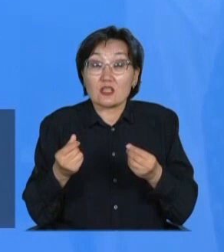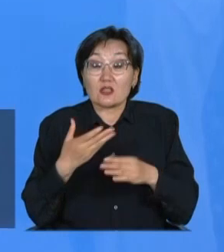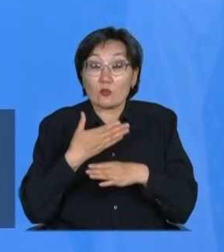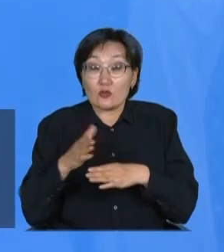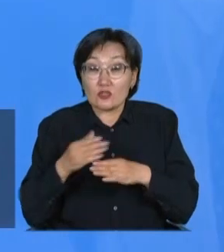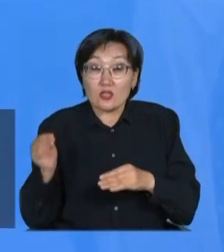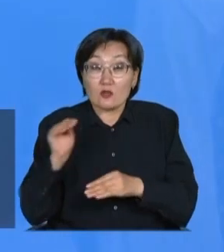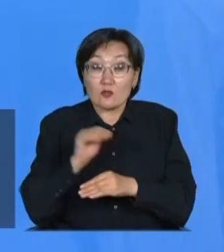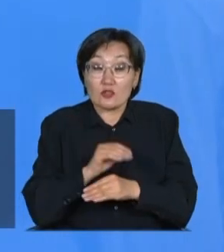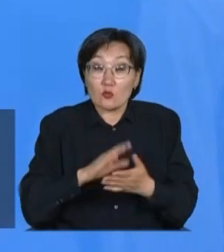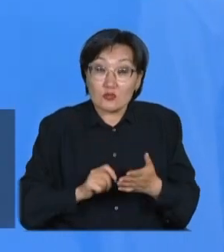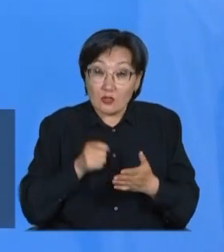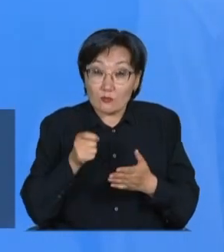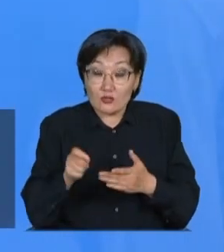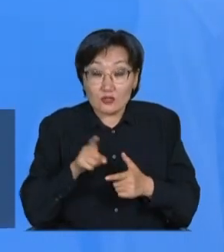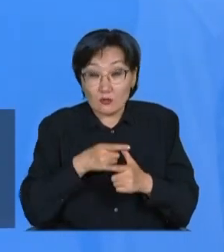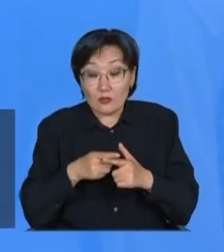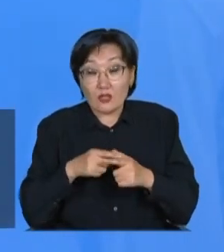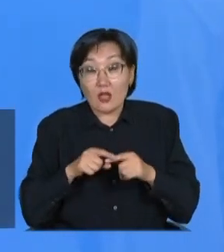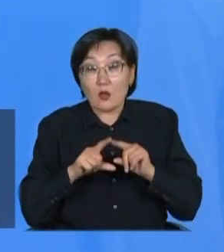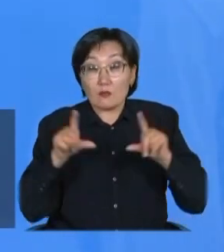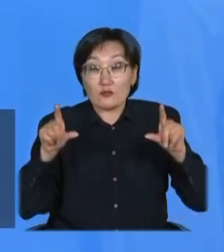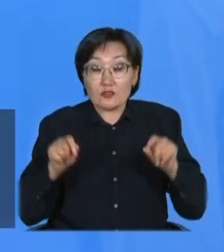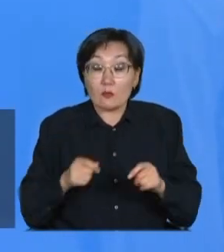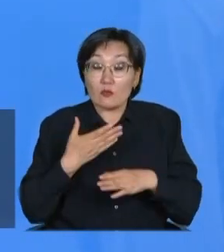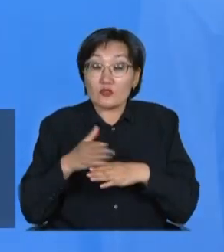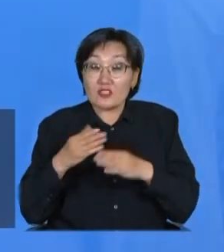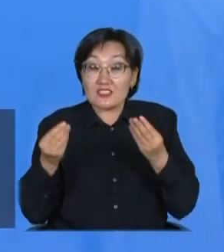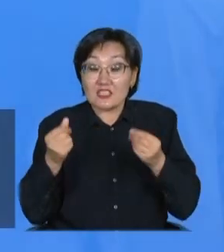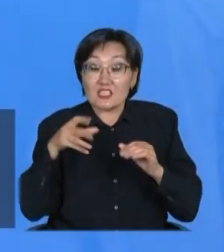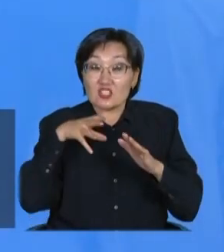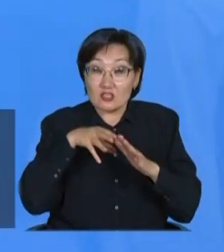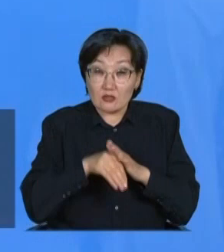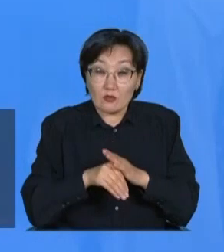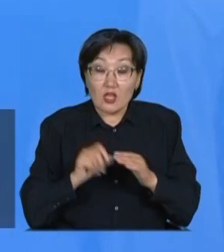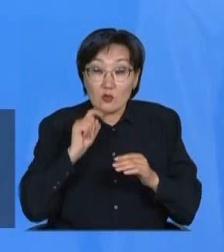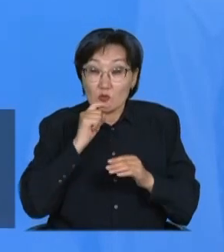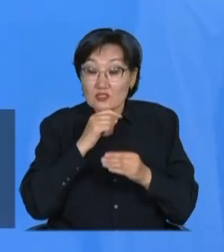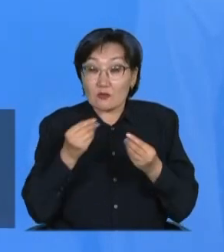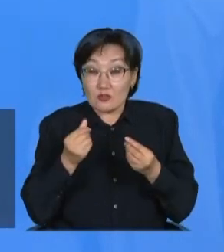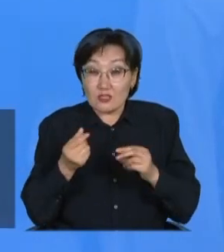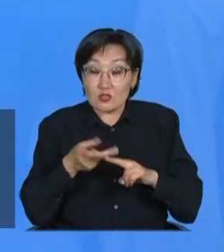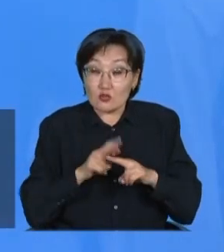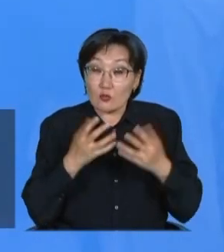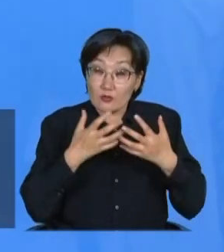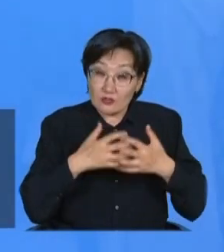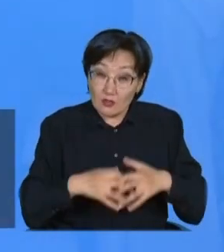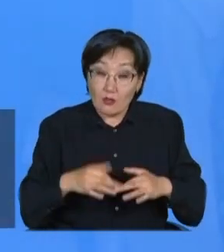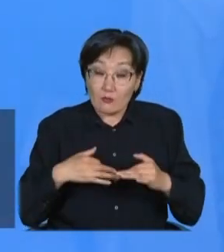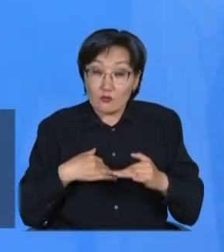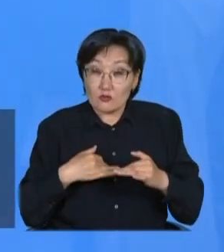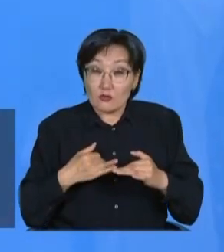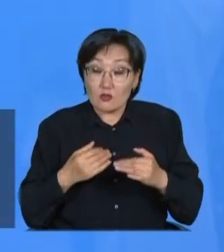үшін қосымша өтінім беріледі. Болмаса ол басқарманыға бөлінген ақшаның ішінен үнемделген ақша болса, соның есебінен біз мінде